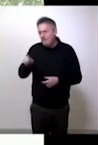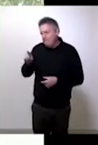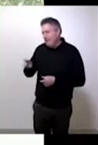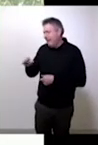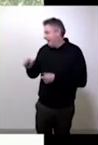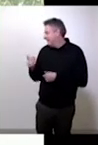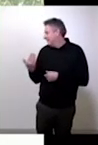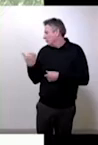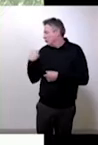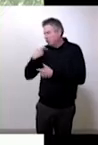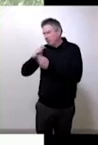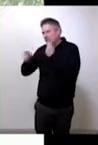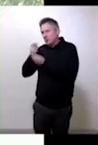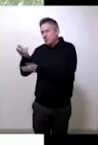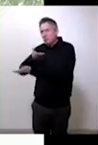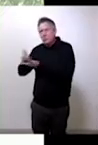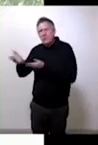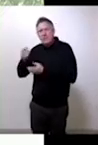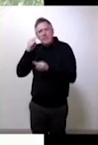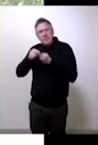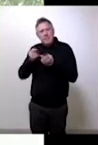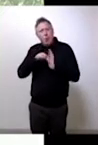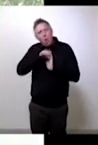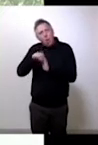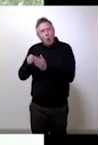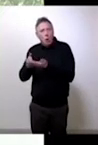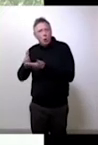va effectivement prendre cette orientation également.